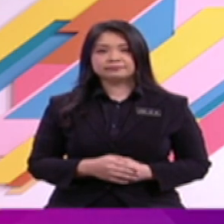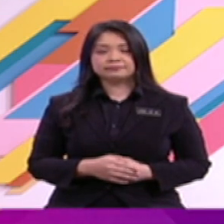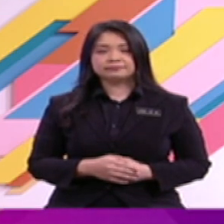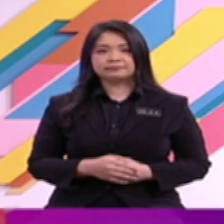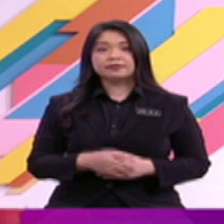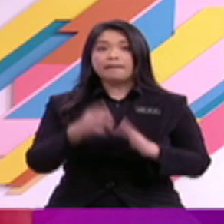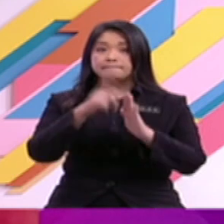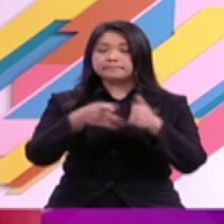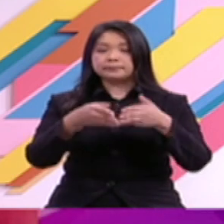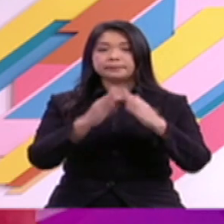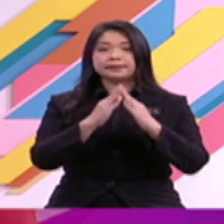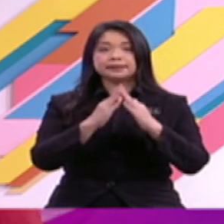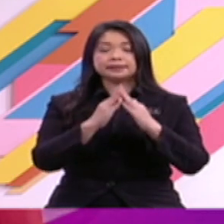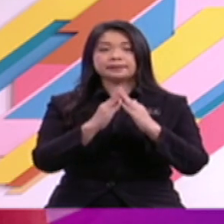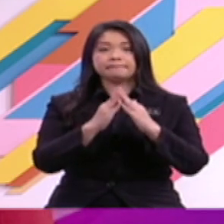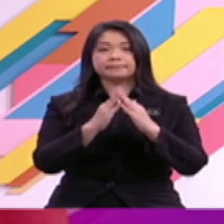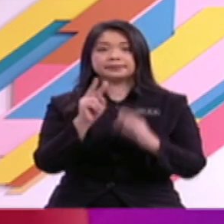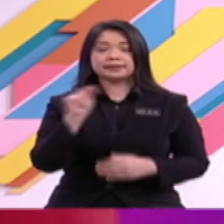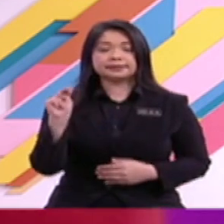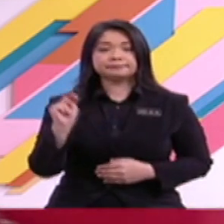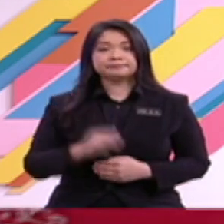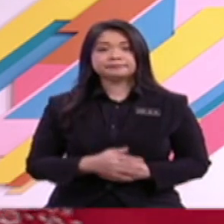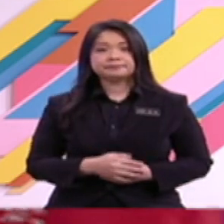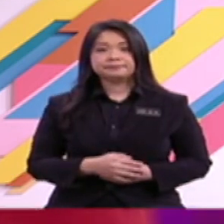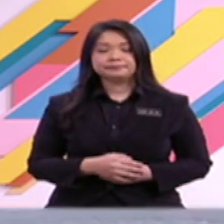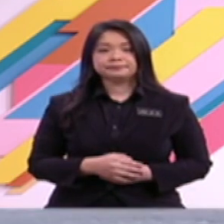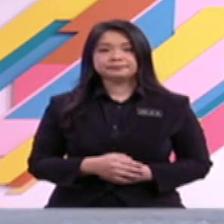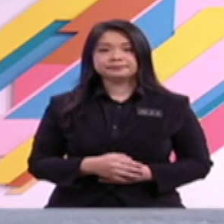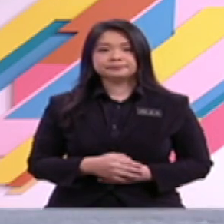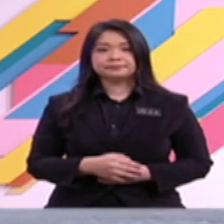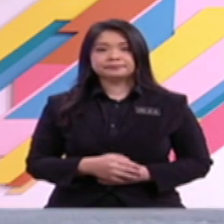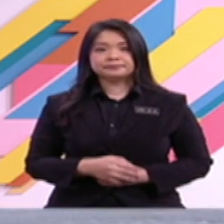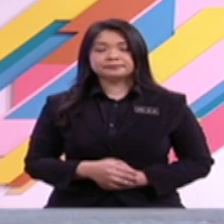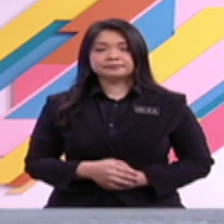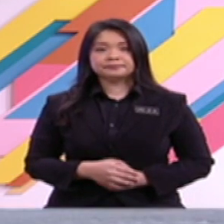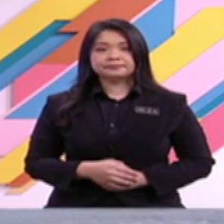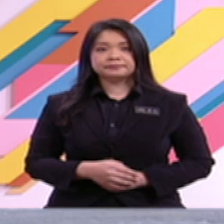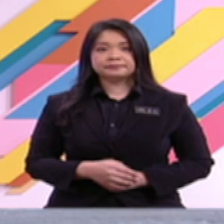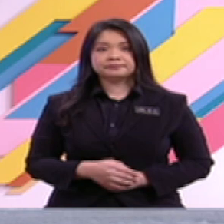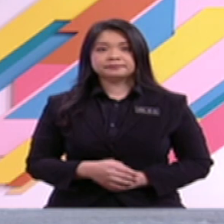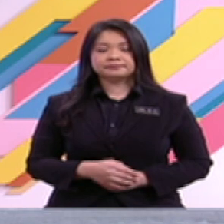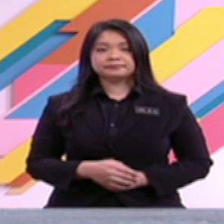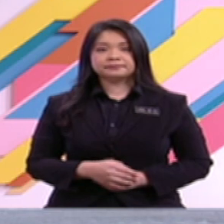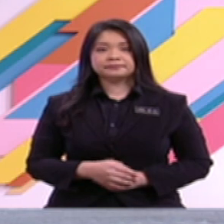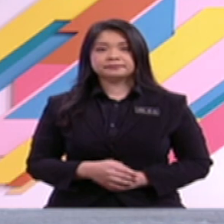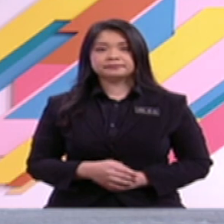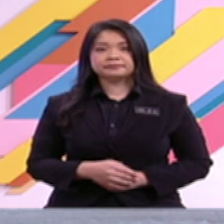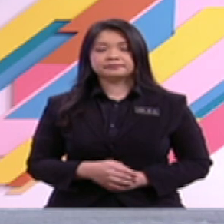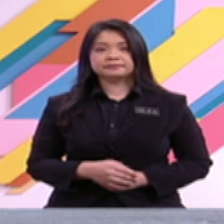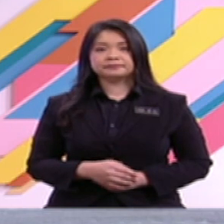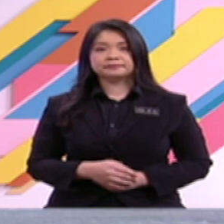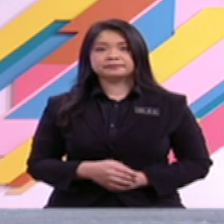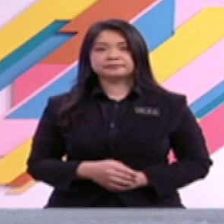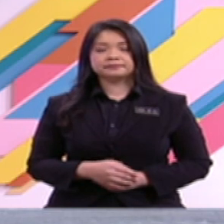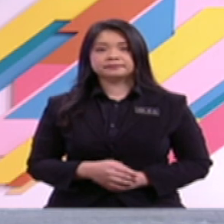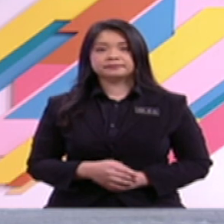permintaan Sorry itu kado naikkan bila kita naikkan Apakah jadi jago Oke